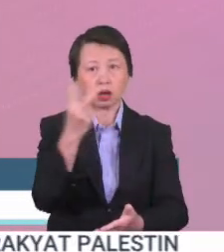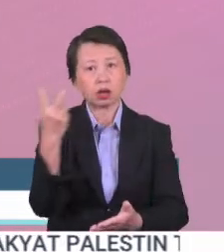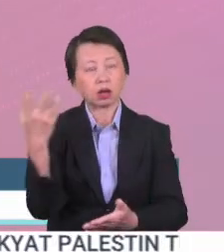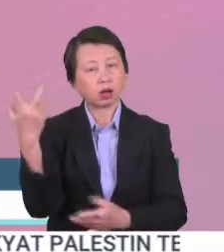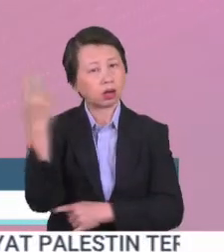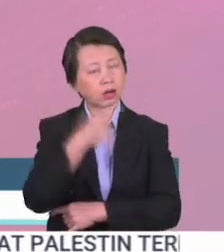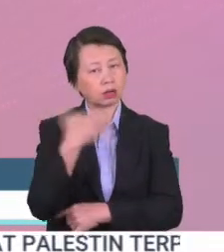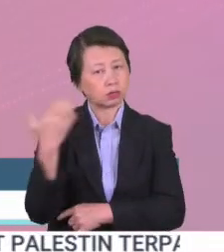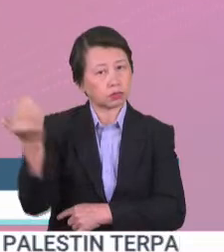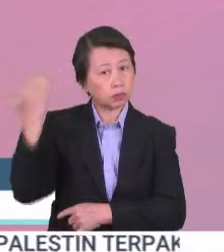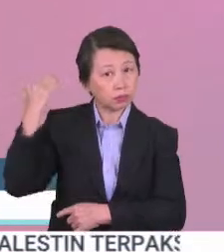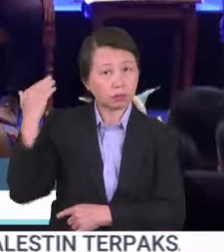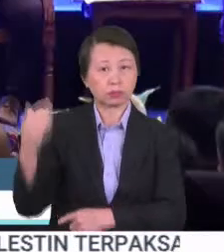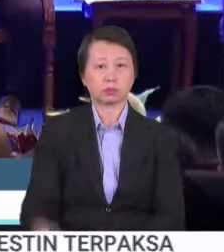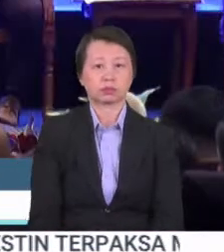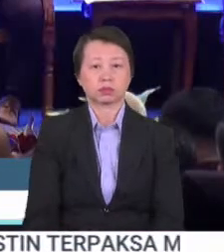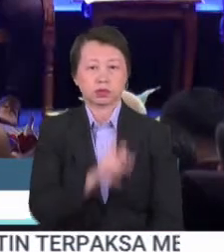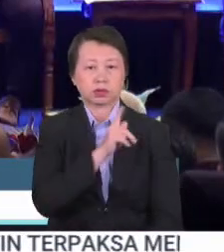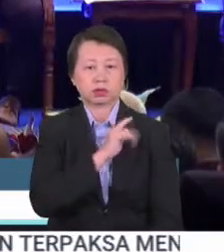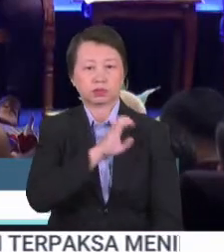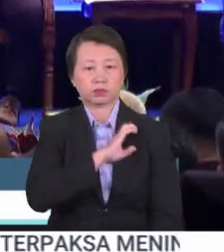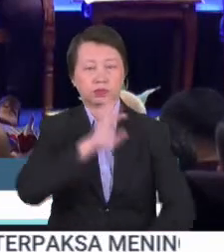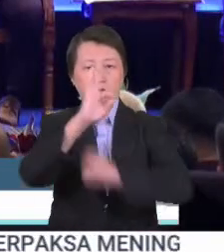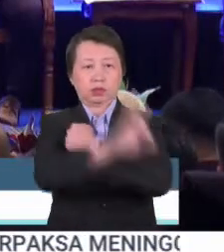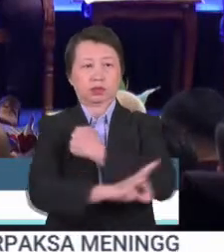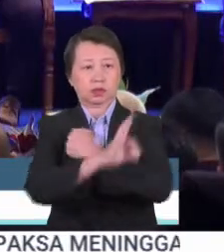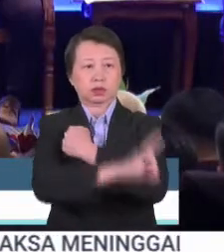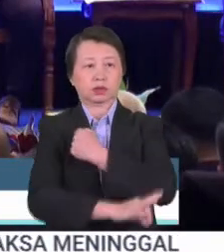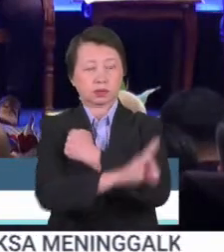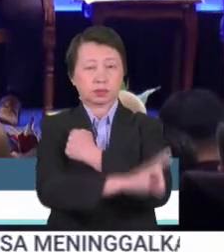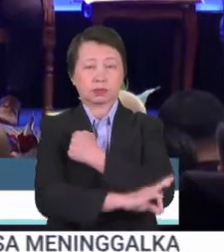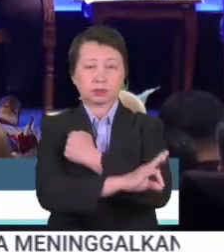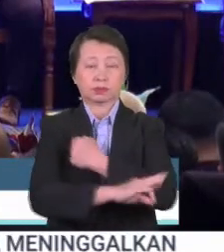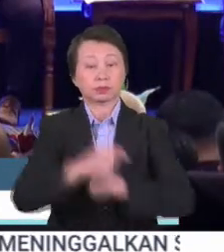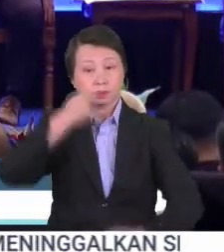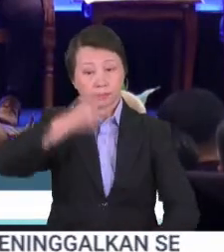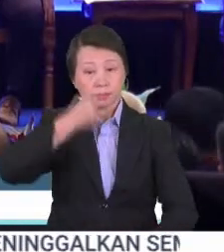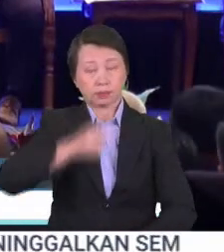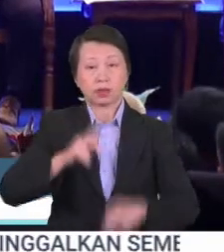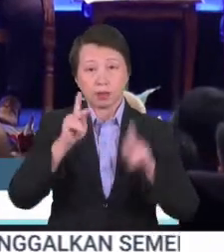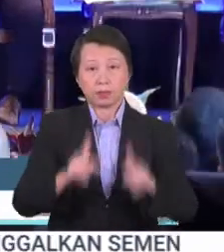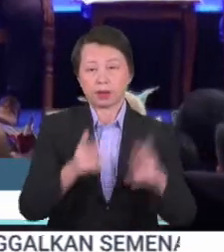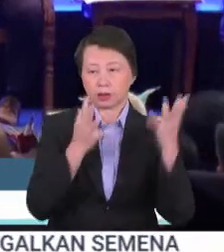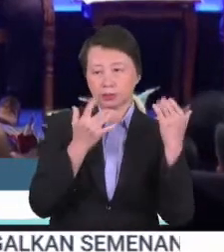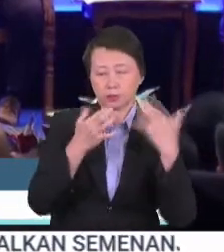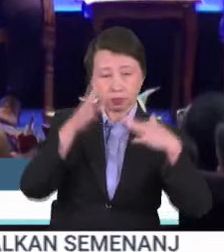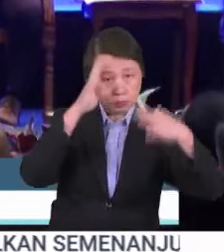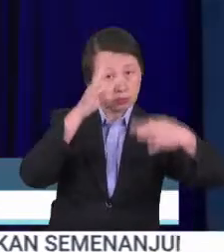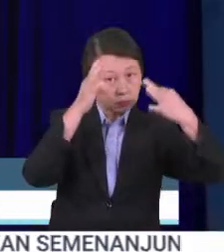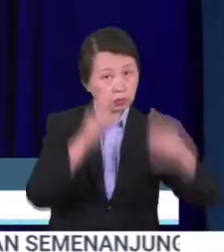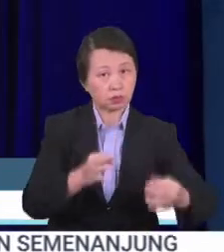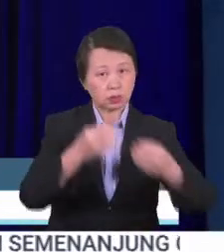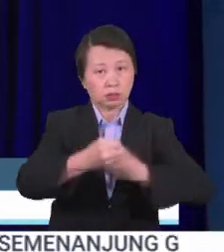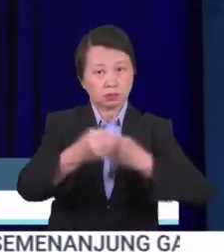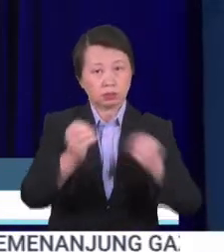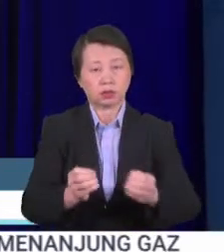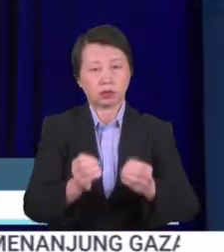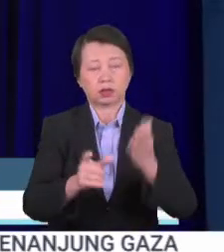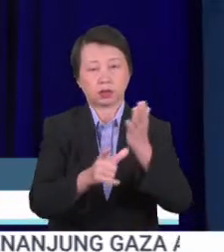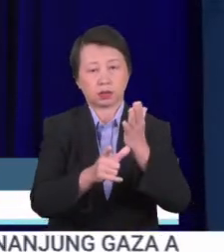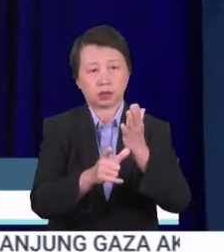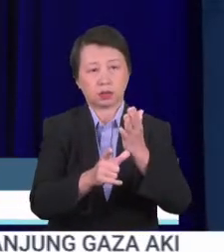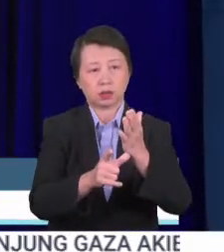hari lalu ketua polis Negeri Sembilan Datuk Ahmad zafir Mohamad yusof kata pihaknya masih menunggu keputusan pejabat timbalan